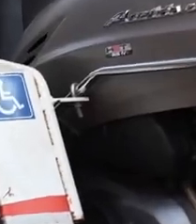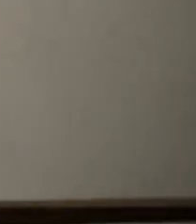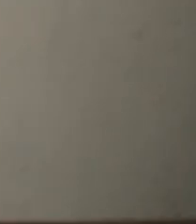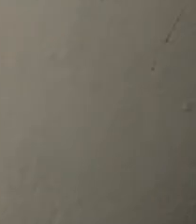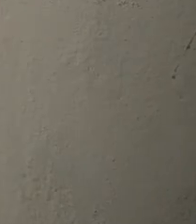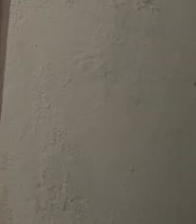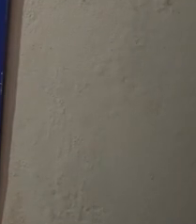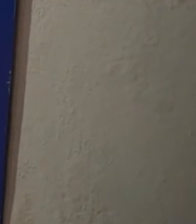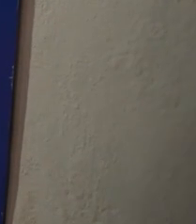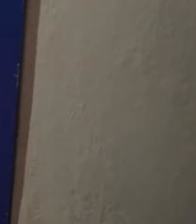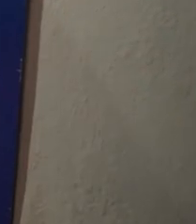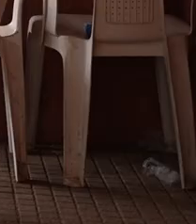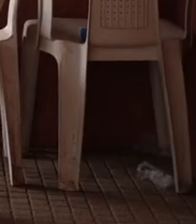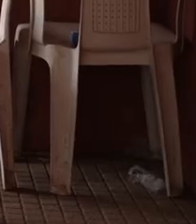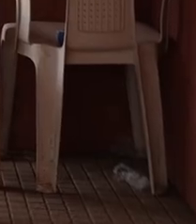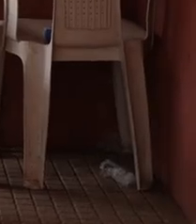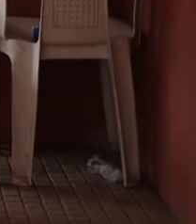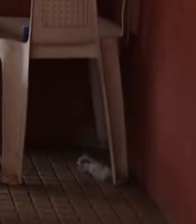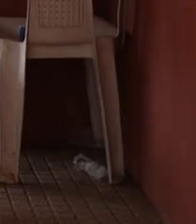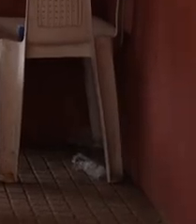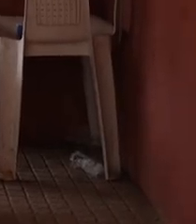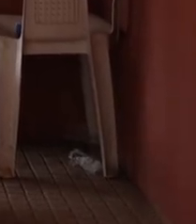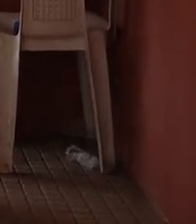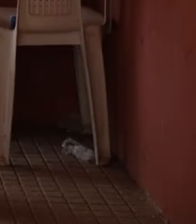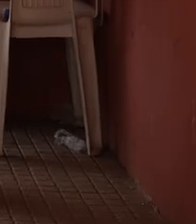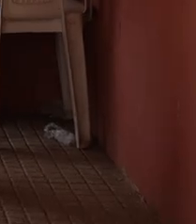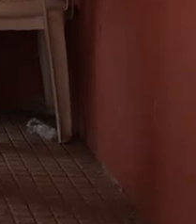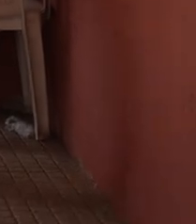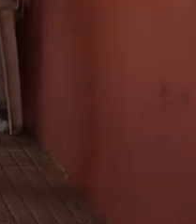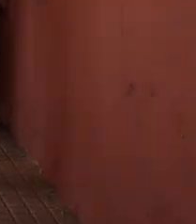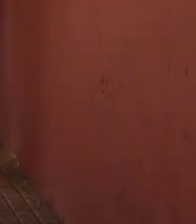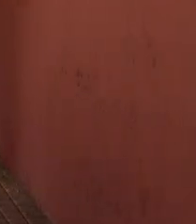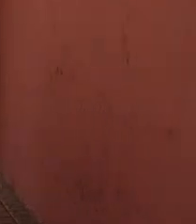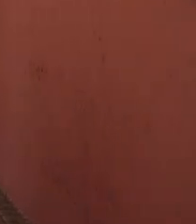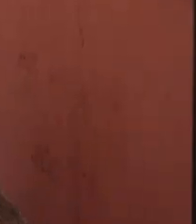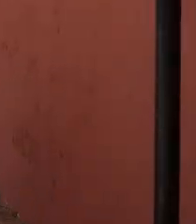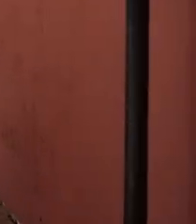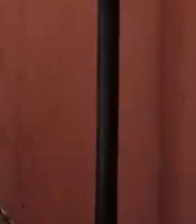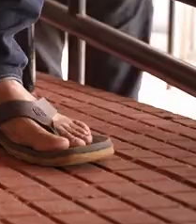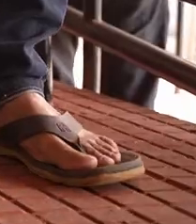Thank you.